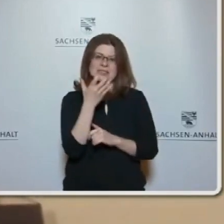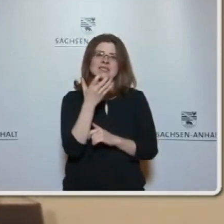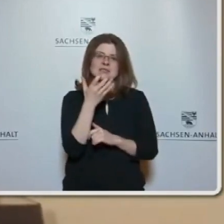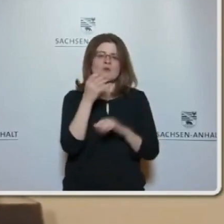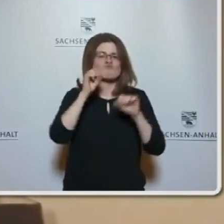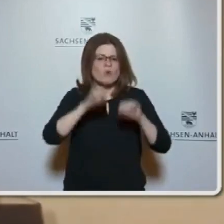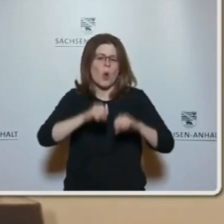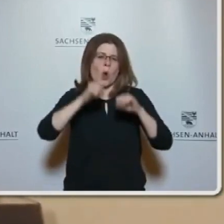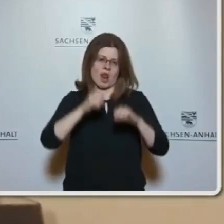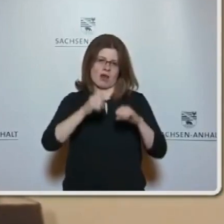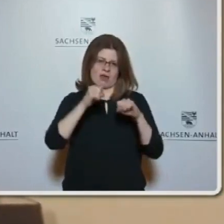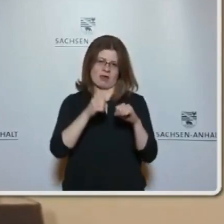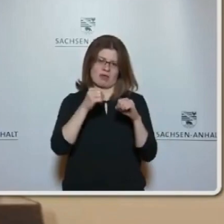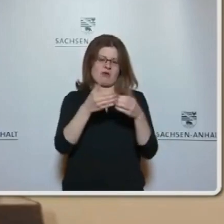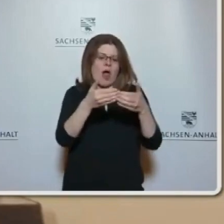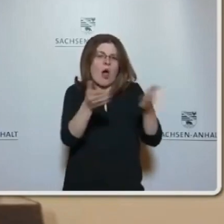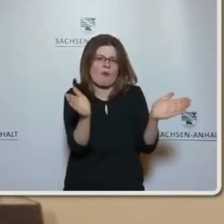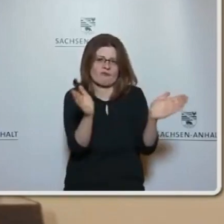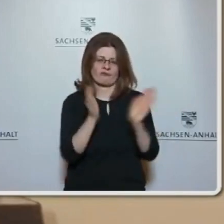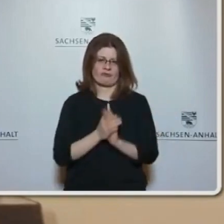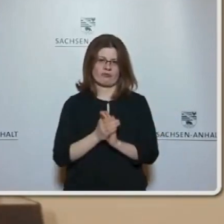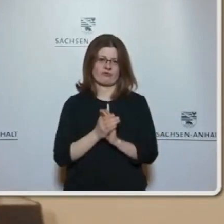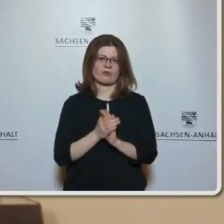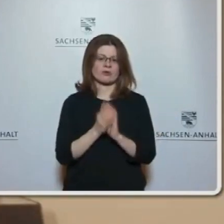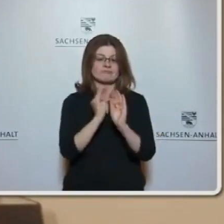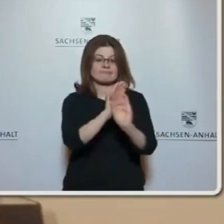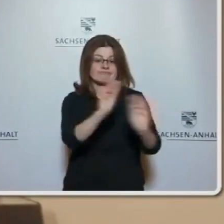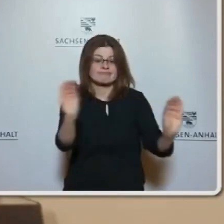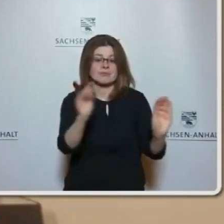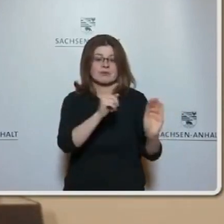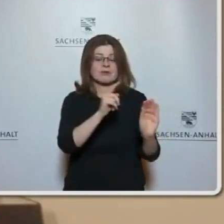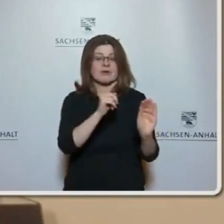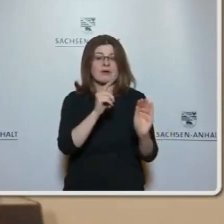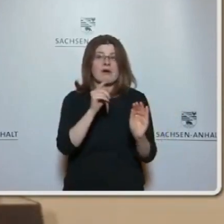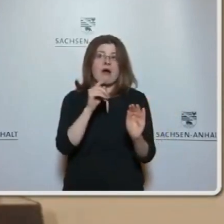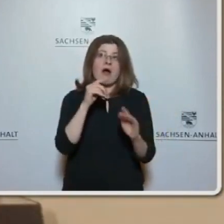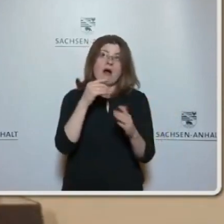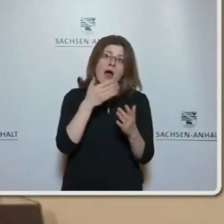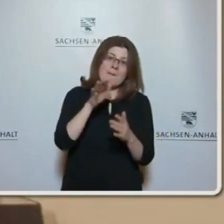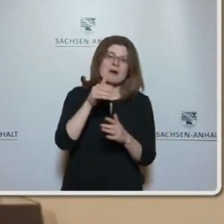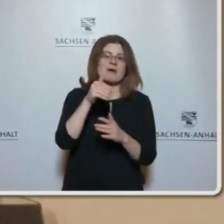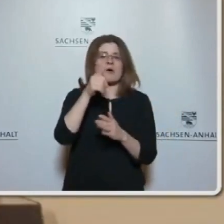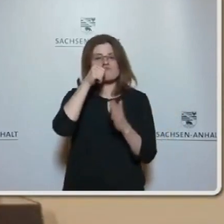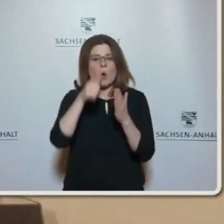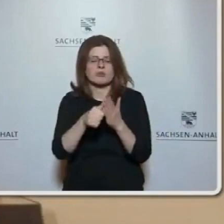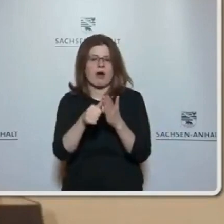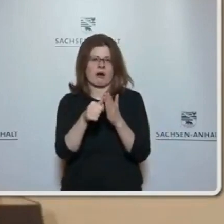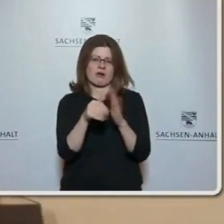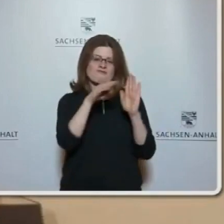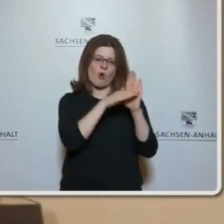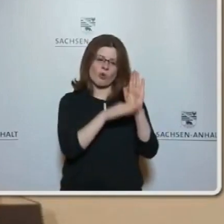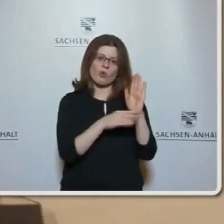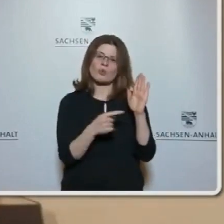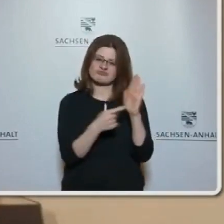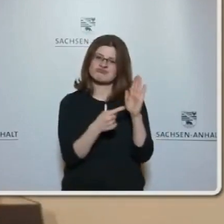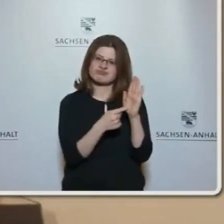auch dann zu formulieren. Und dann in der Verkündung zum Wochenende dann ab Montag schon greift. Und wie gesagt,